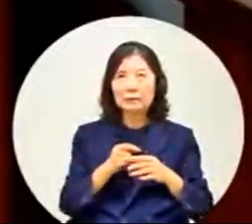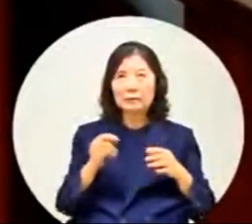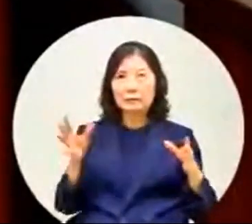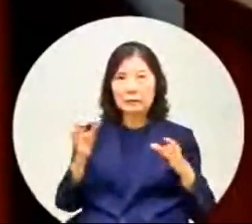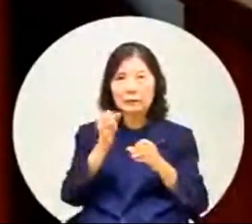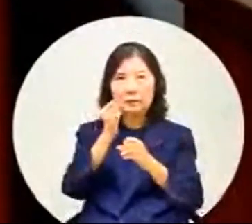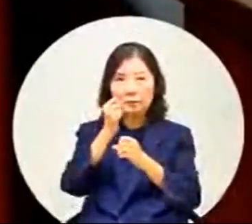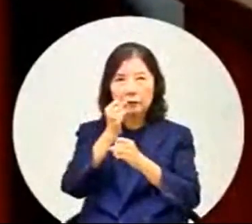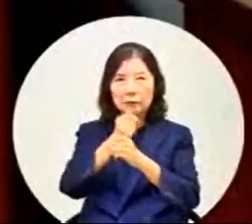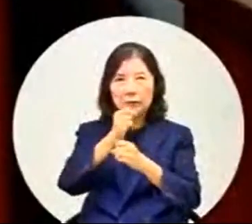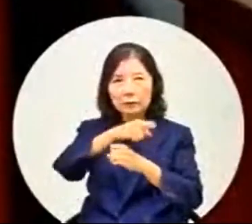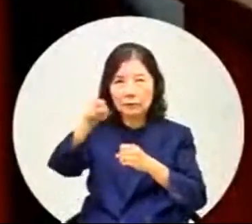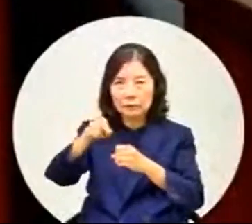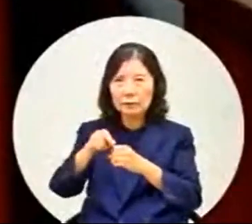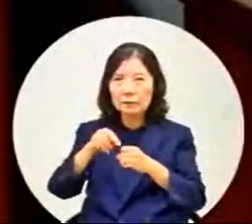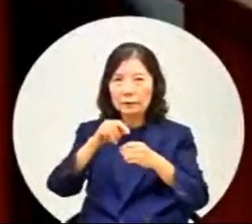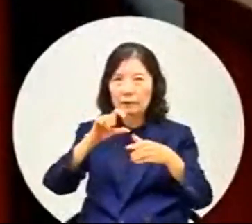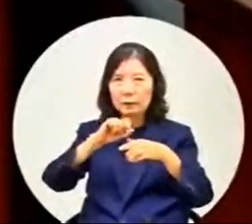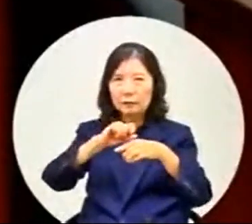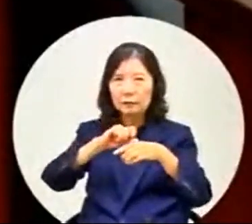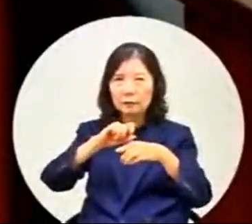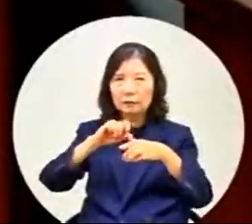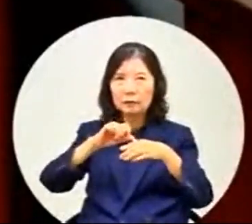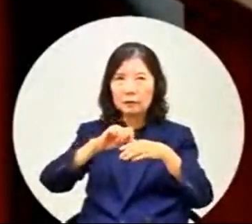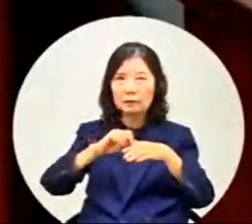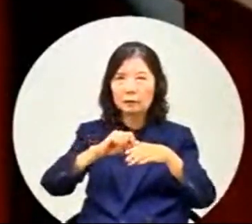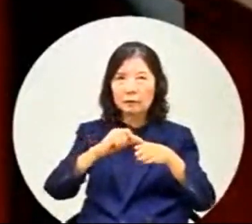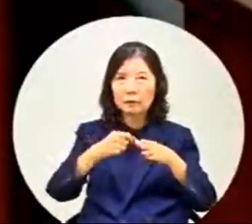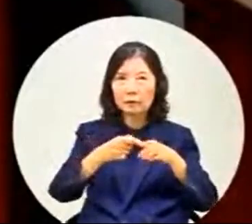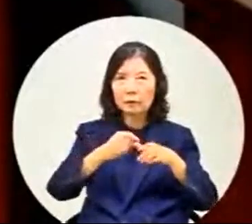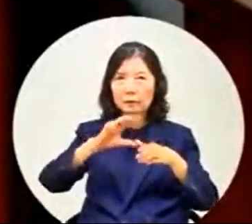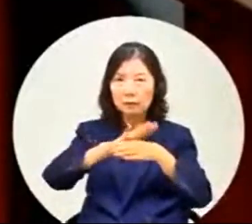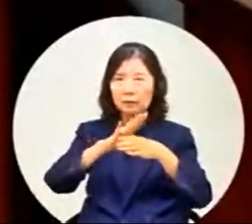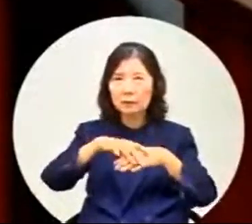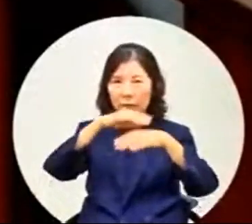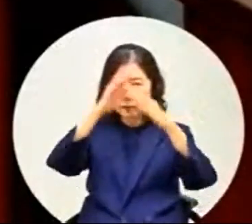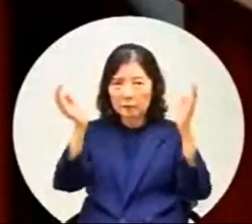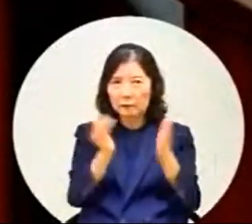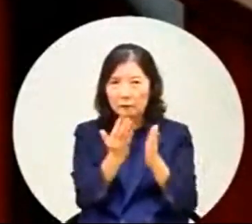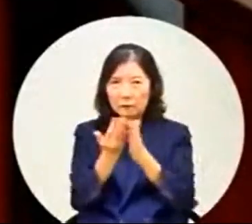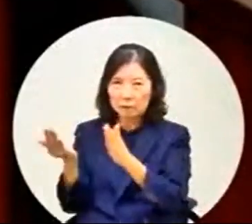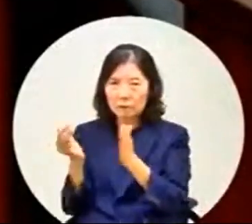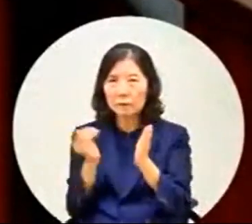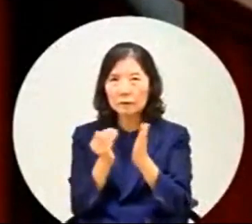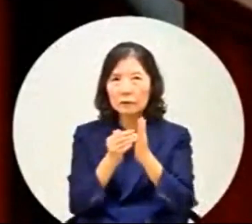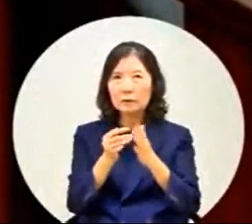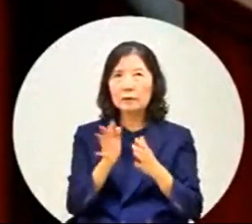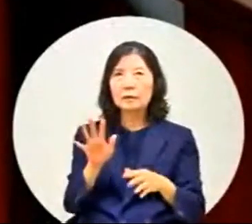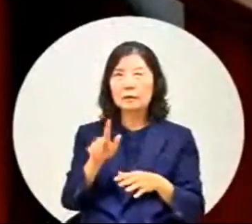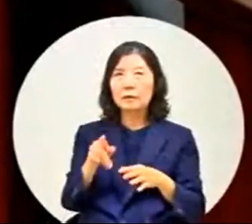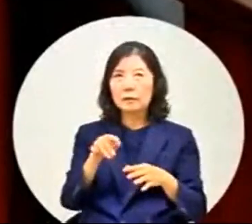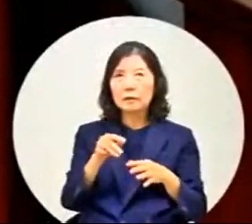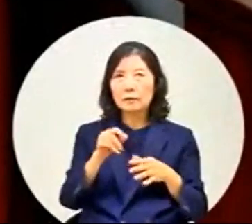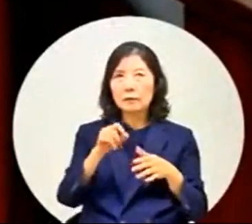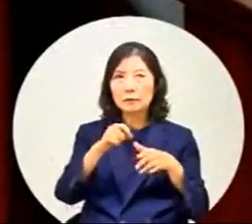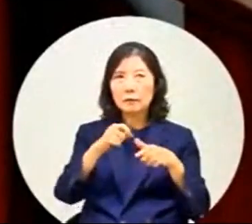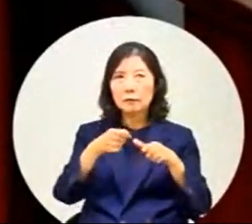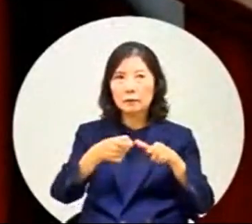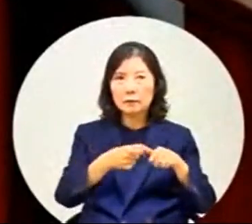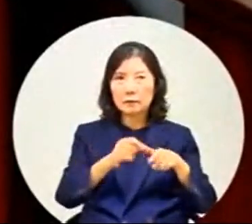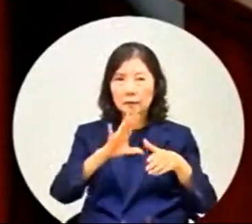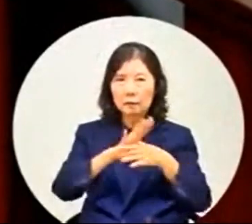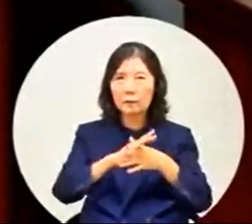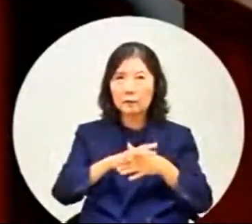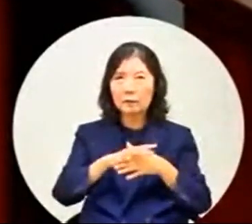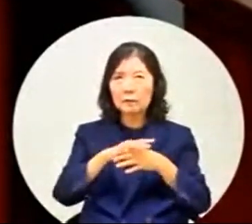这些公文全部都整理了出来。那本席这边哦，一定要建议我们的局长，这些公文一定要解